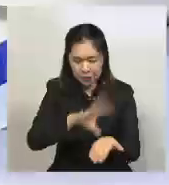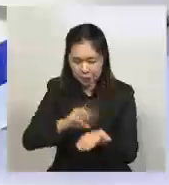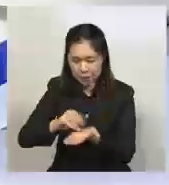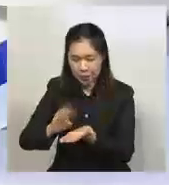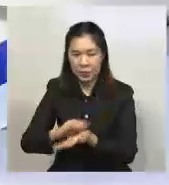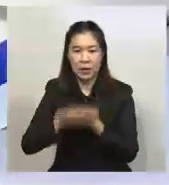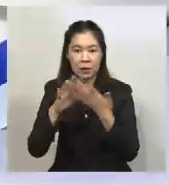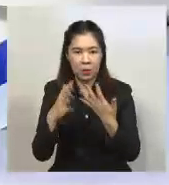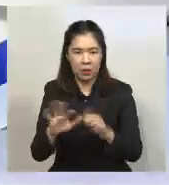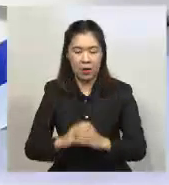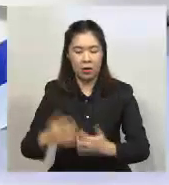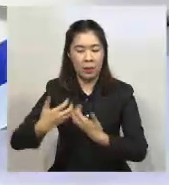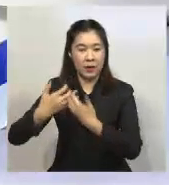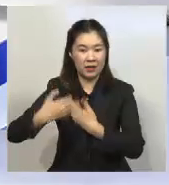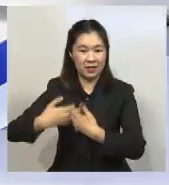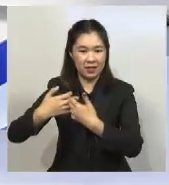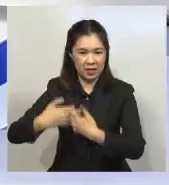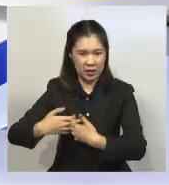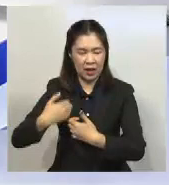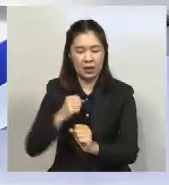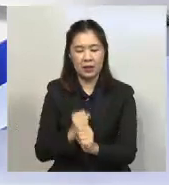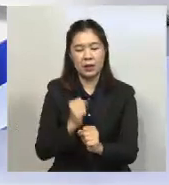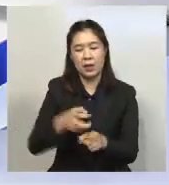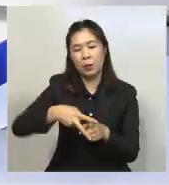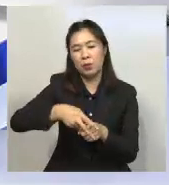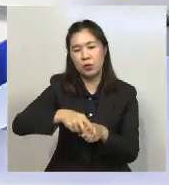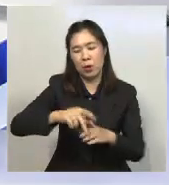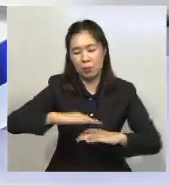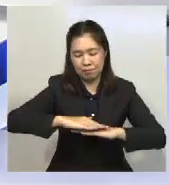จ้งว่าหากนำเครื่องจักรเข้ามาได้ก็อาจจะมีการซ่อมแซมทันทีค่ะ